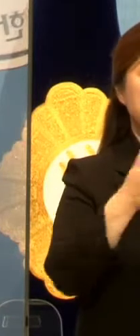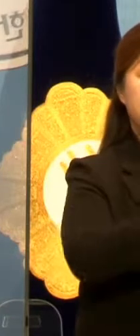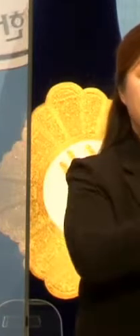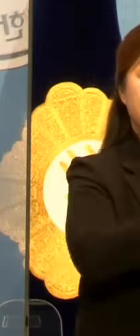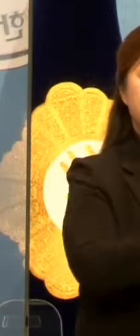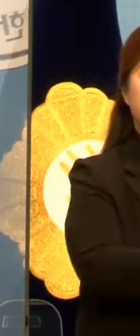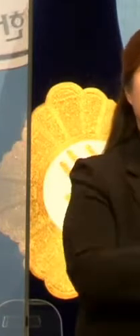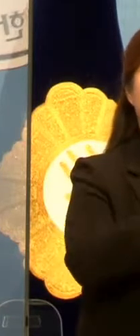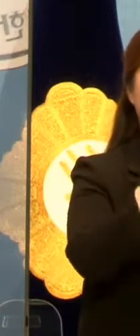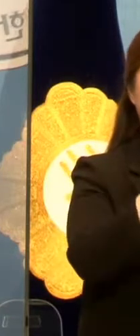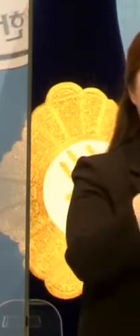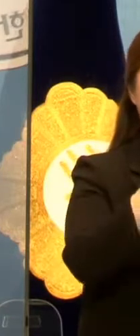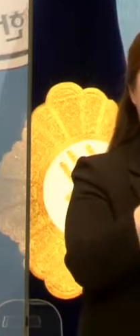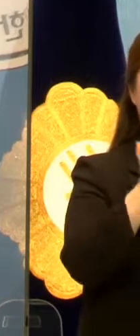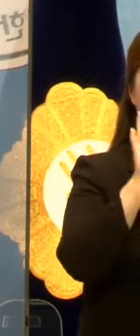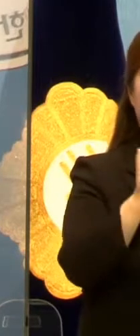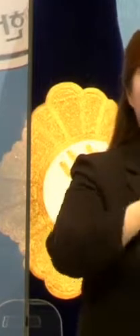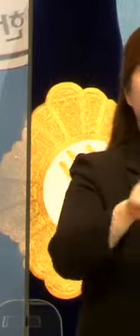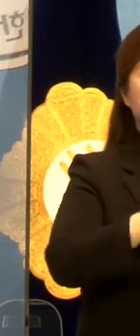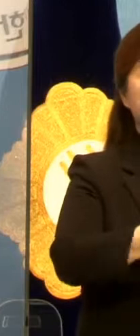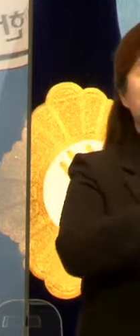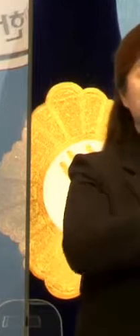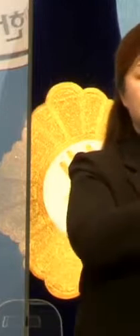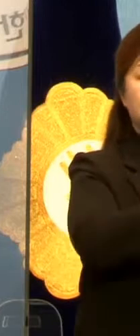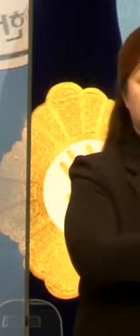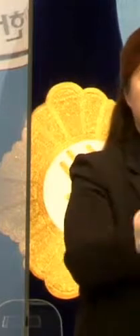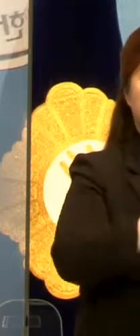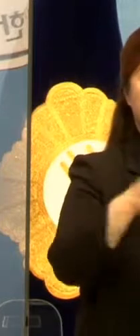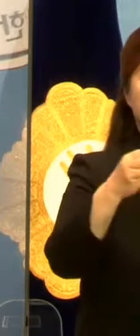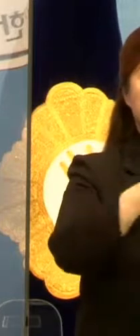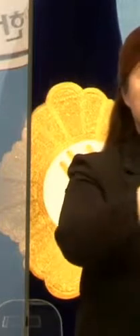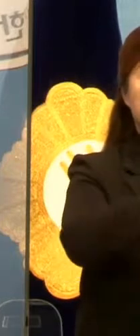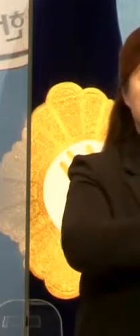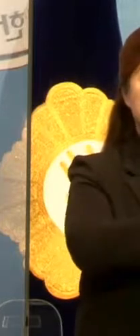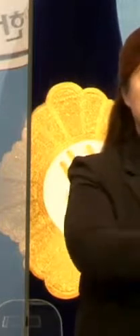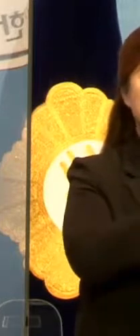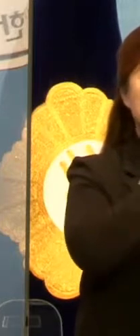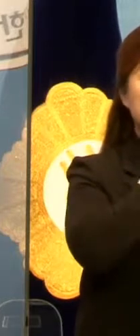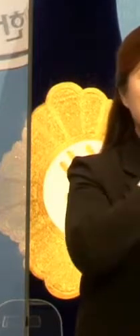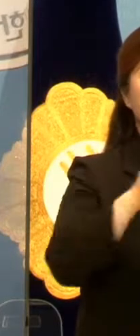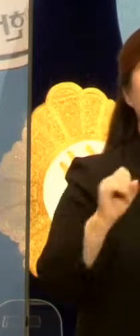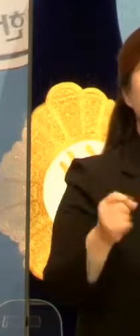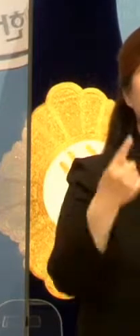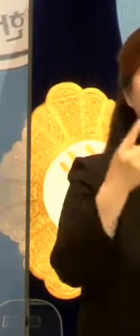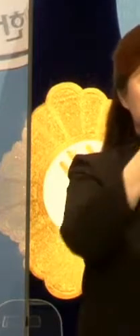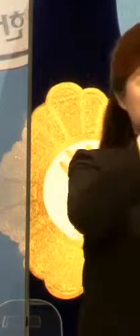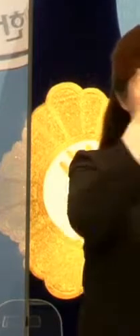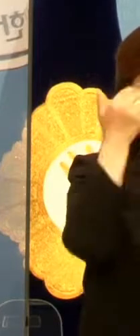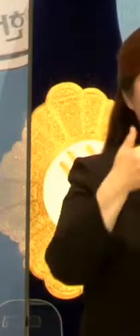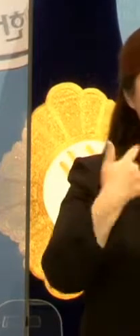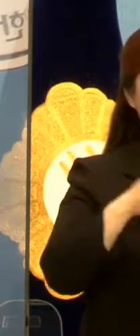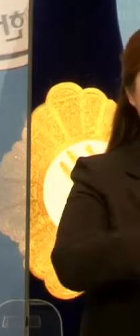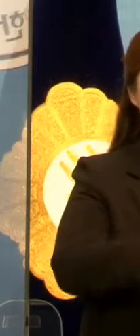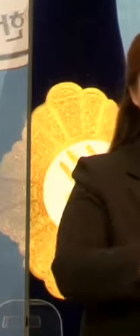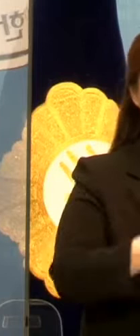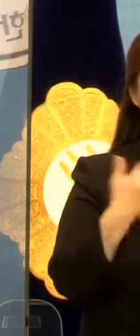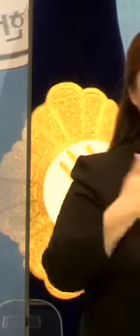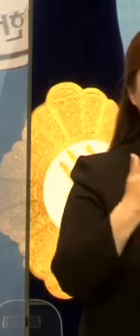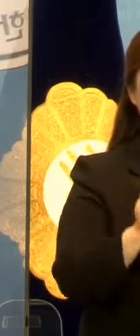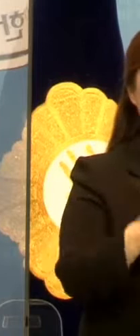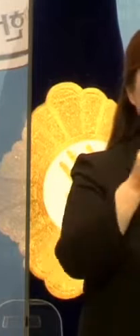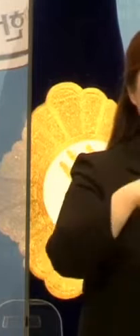체 프 네 꾸려서 함께 이야기를 하는 것을 모색하도록 하겠습니다 동시에 청년 밀의 연석회의 그리고 청년 고위